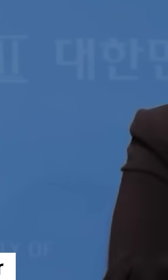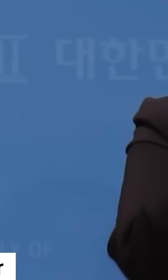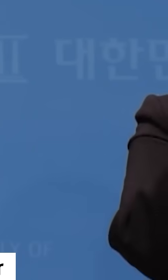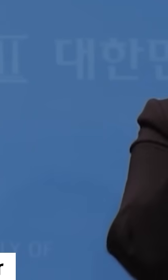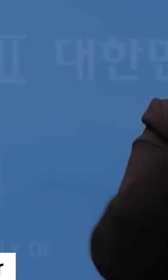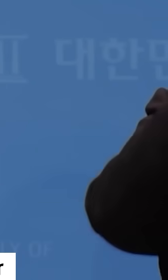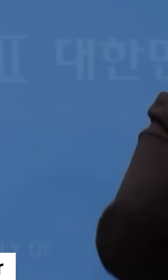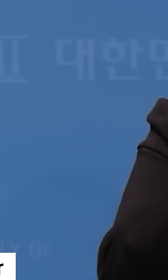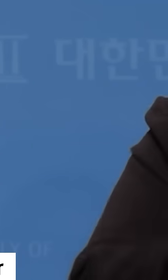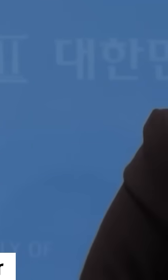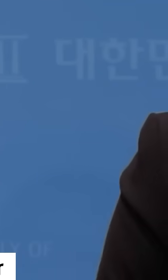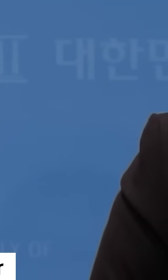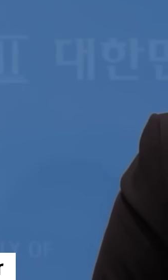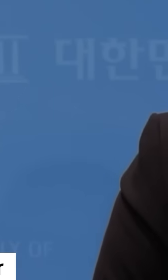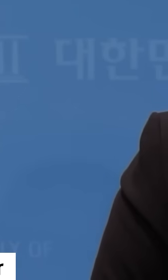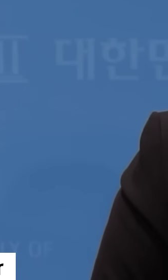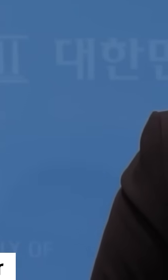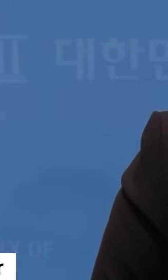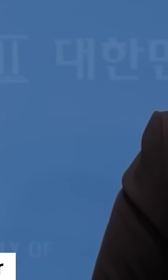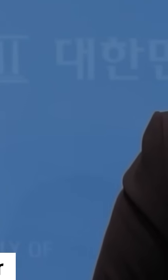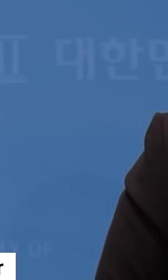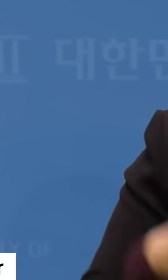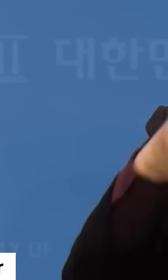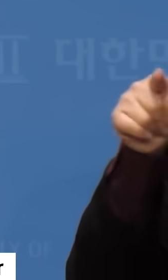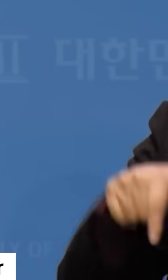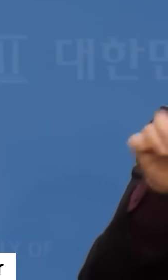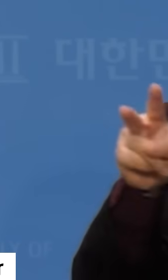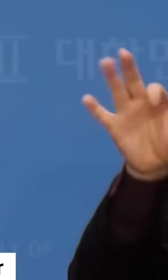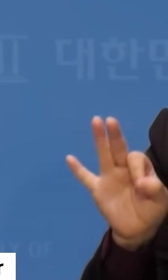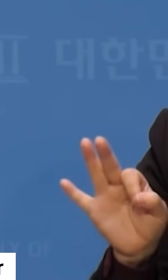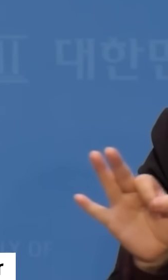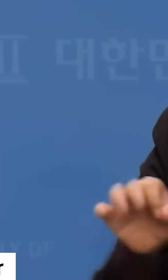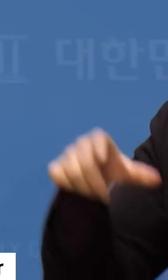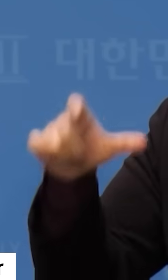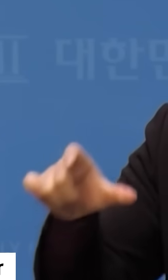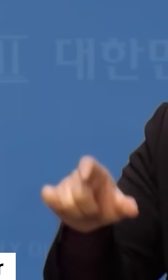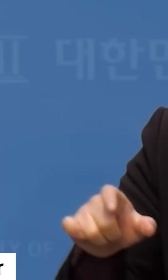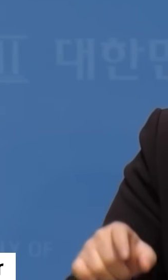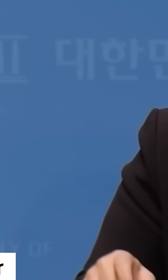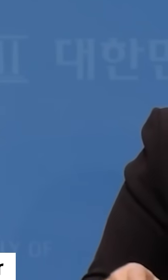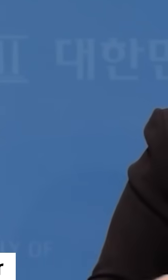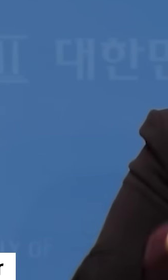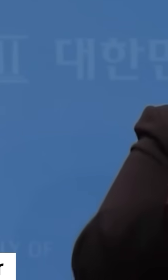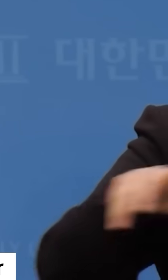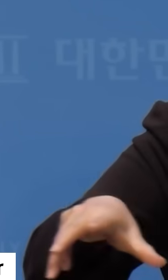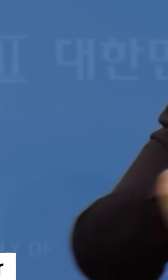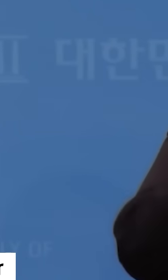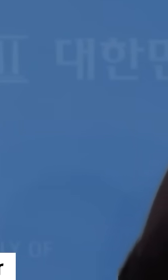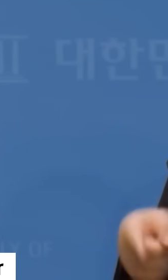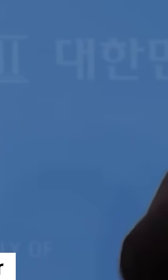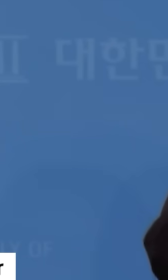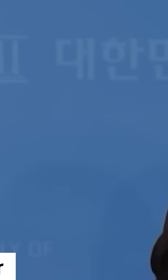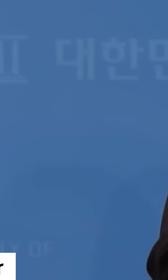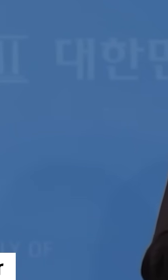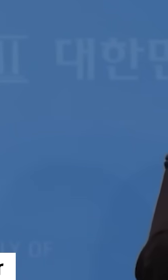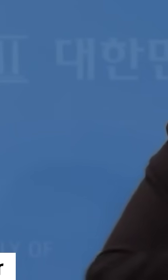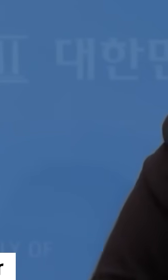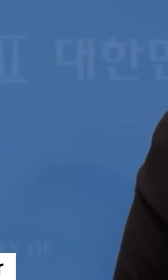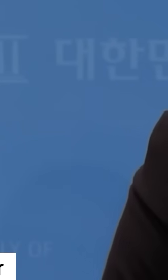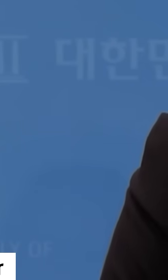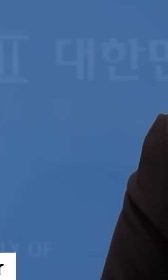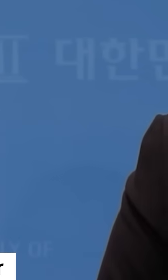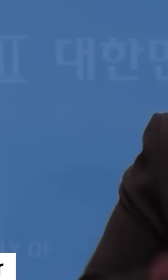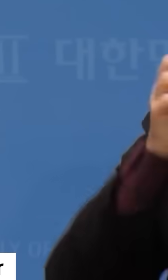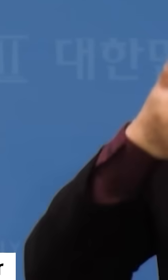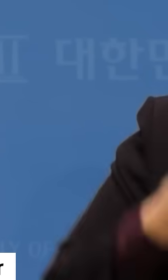서울로 편입될 수 있는 최적의 조건, 메가 서울이 되면 제일 먼저 편입된 살기 좋은 곳, 아이를 낳아서 키우고